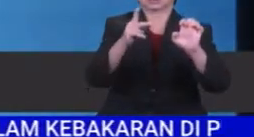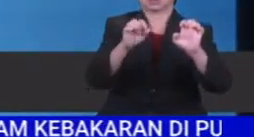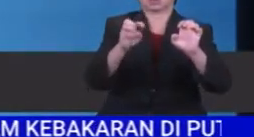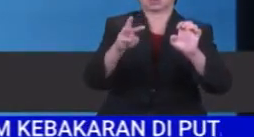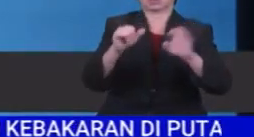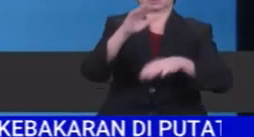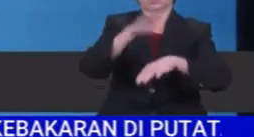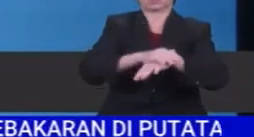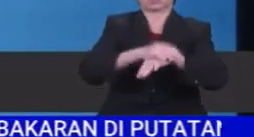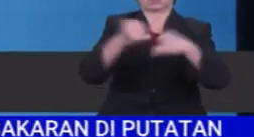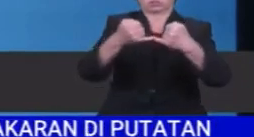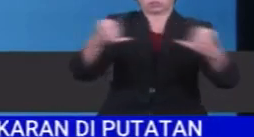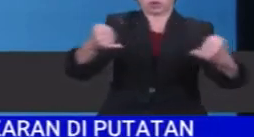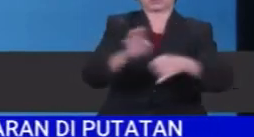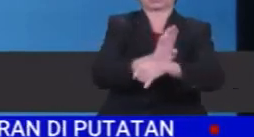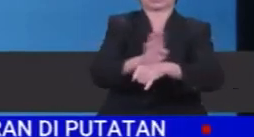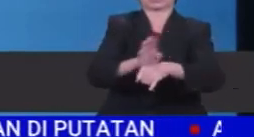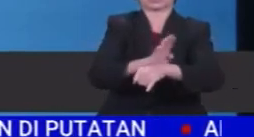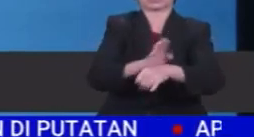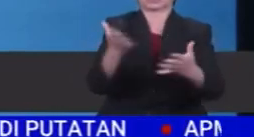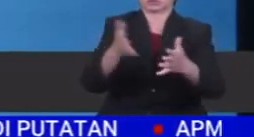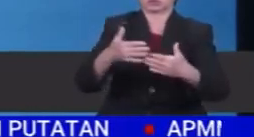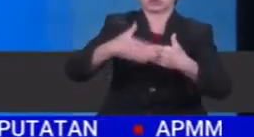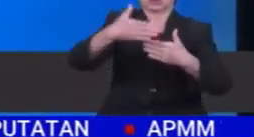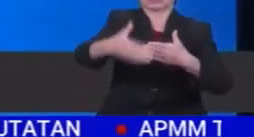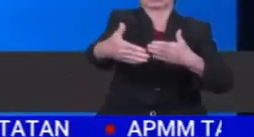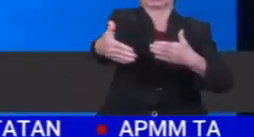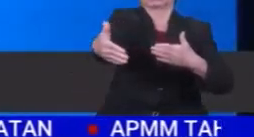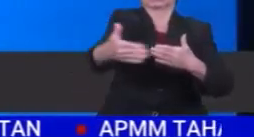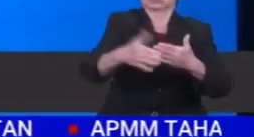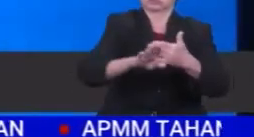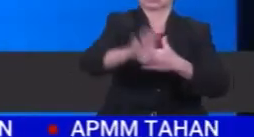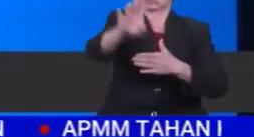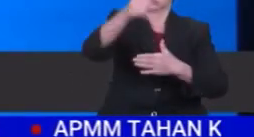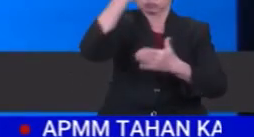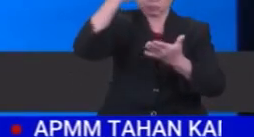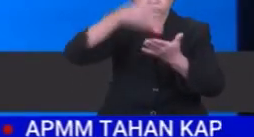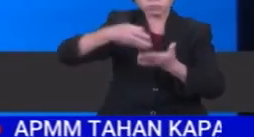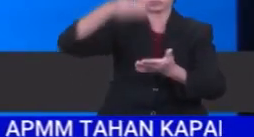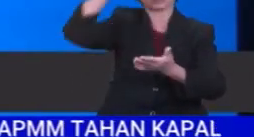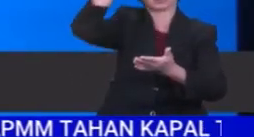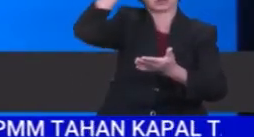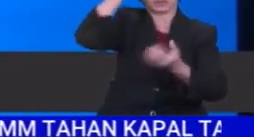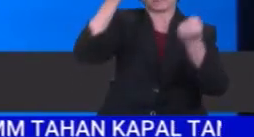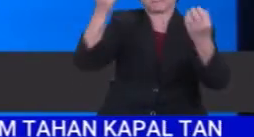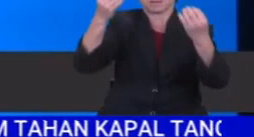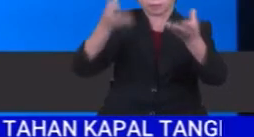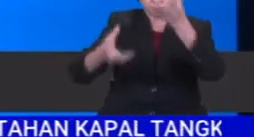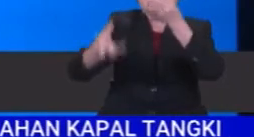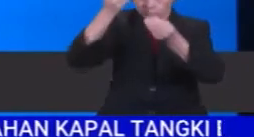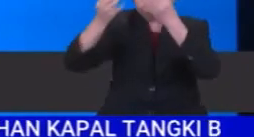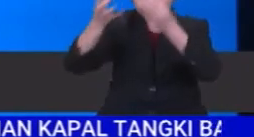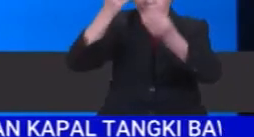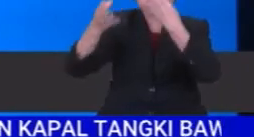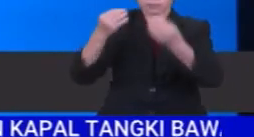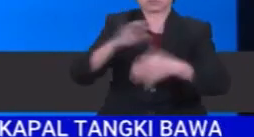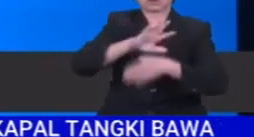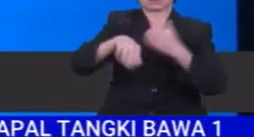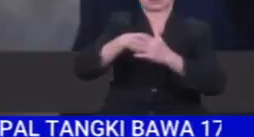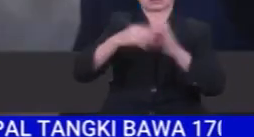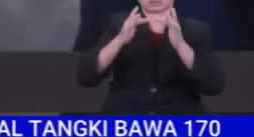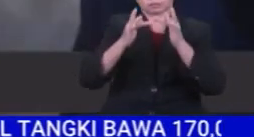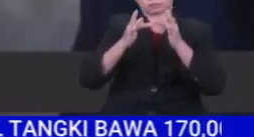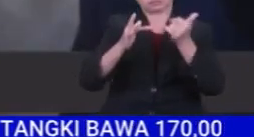should go Power is just as much help of the